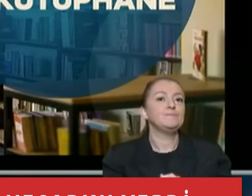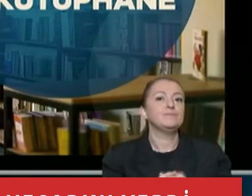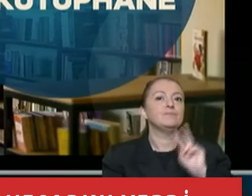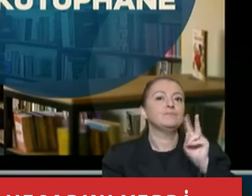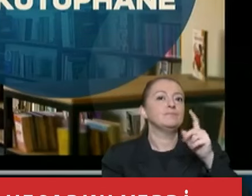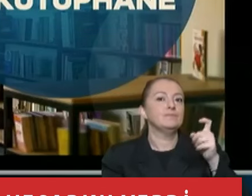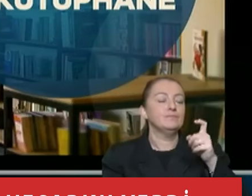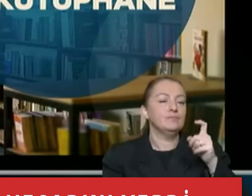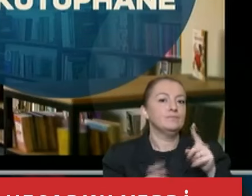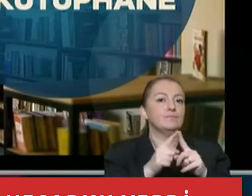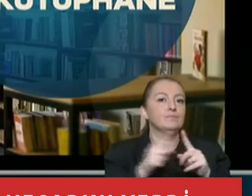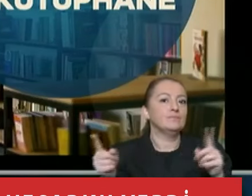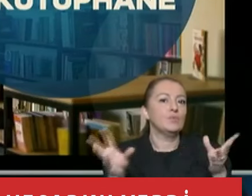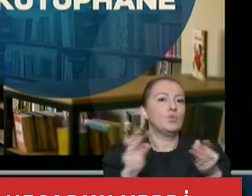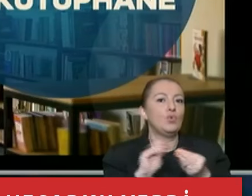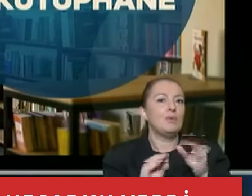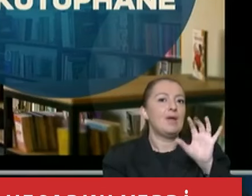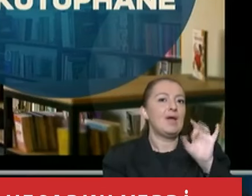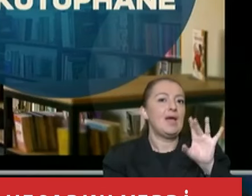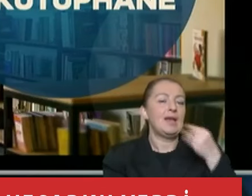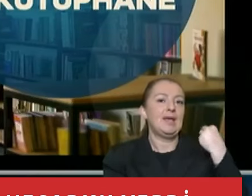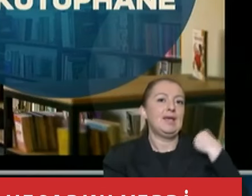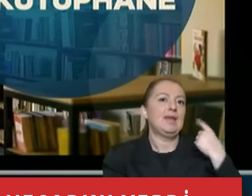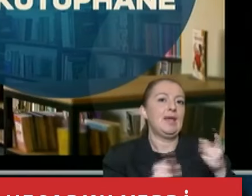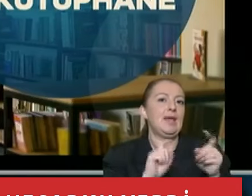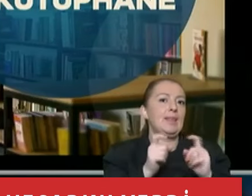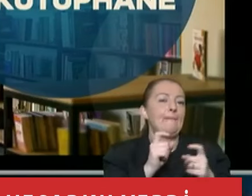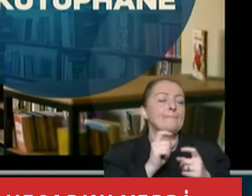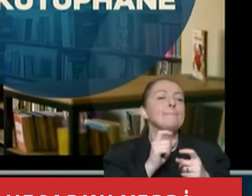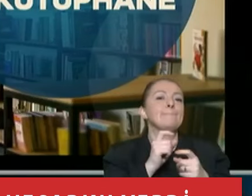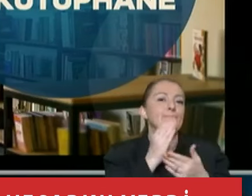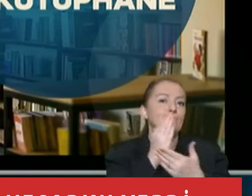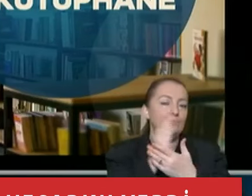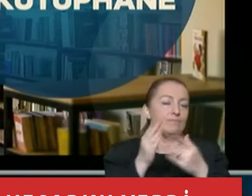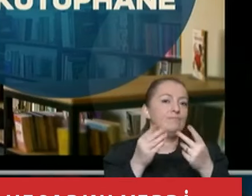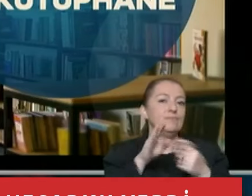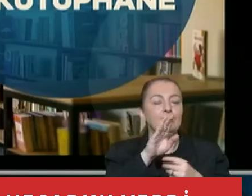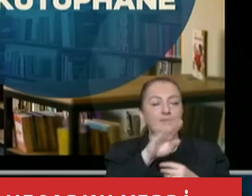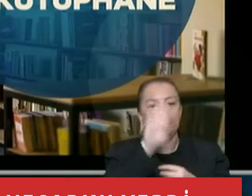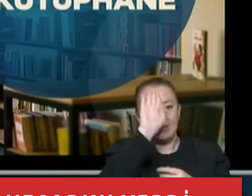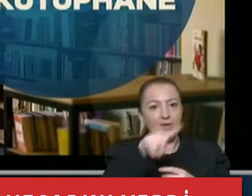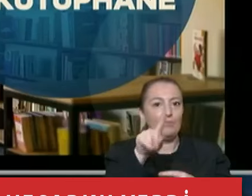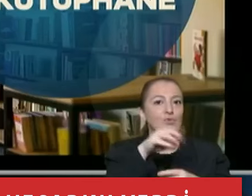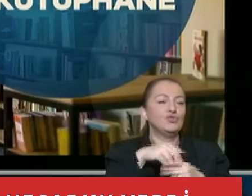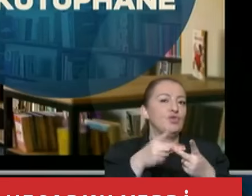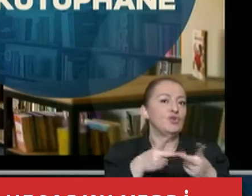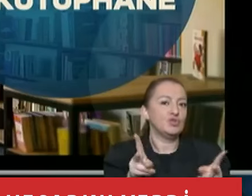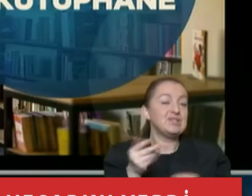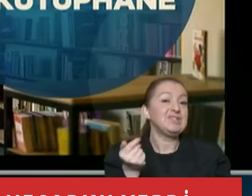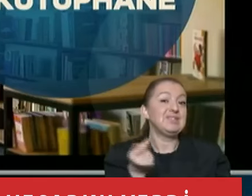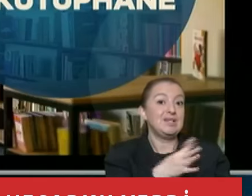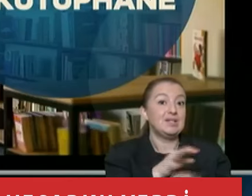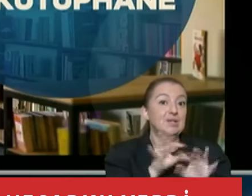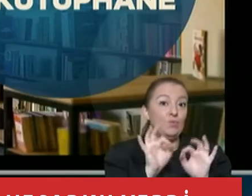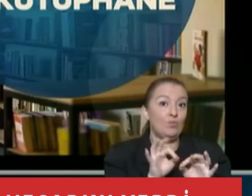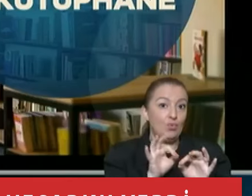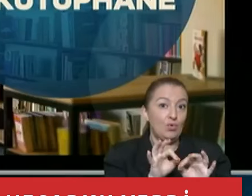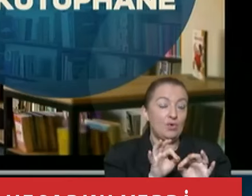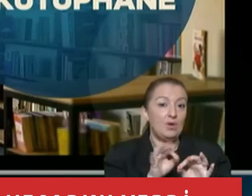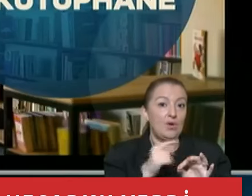2019'dan bugüne toplamda 50 yeni kütüph istanbulluların hizmetine sunulmuş oldu sayıları bugüne kadar